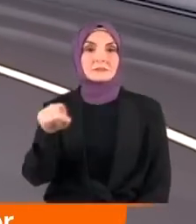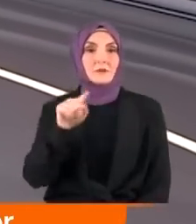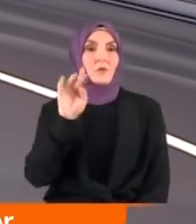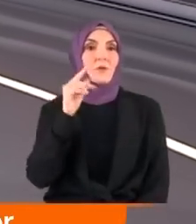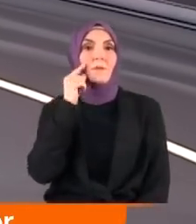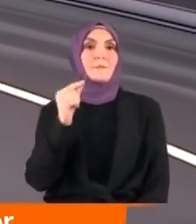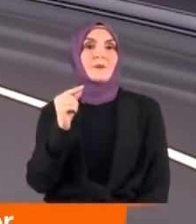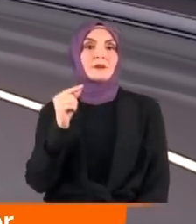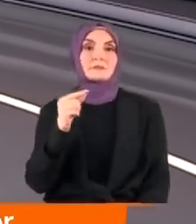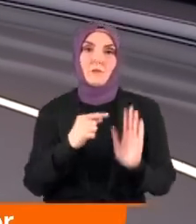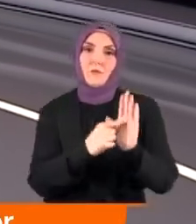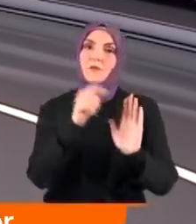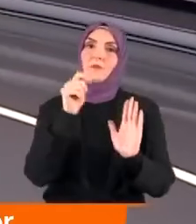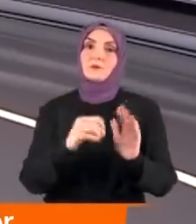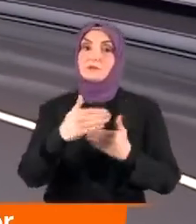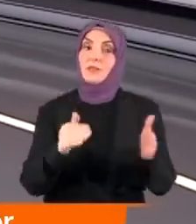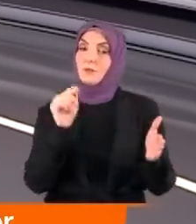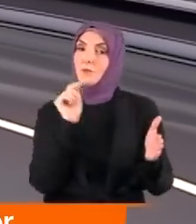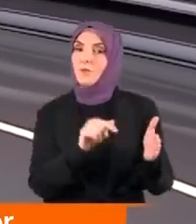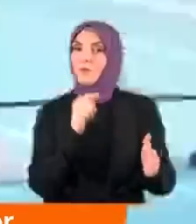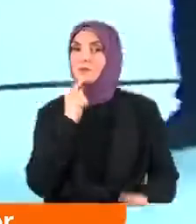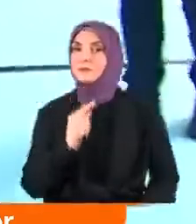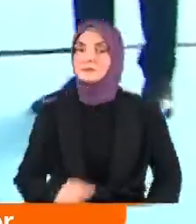diyerek sandığı işaret etti.